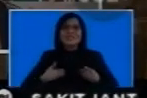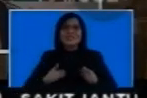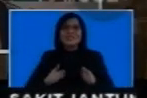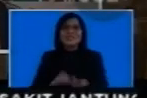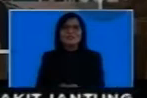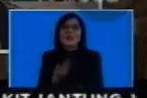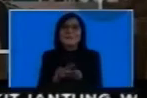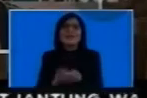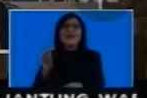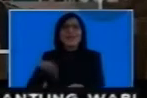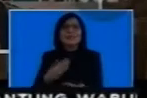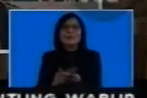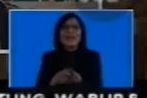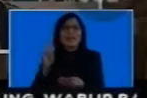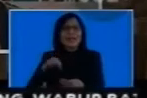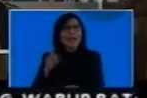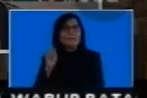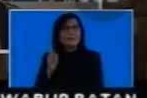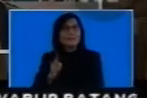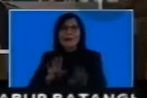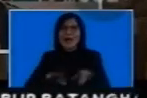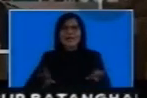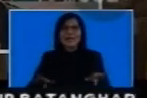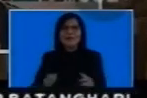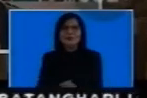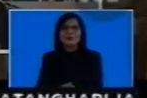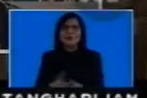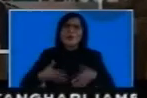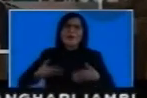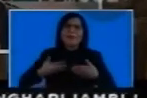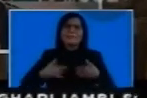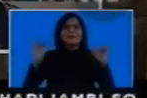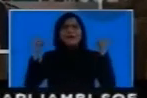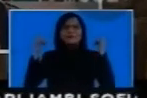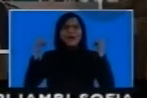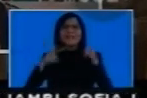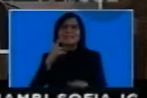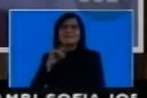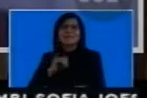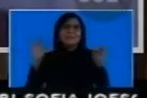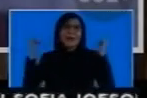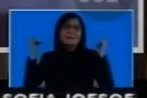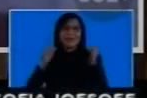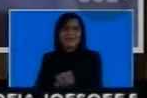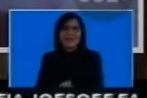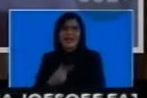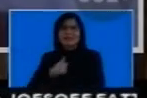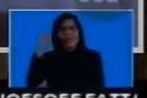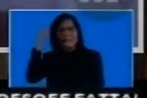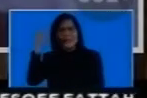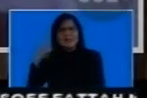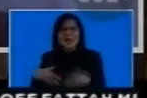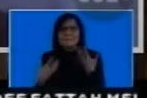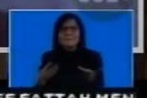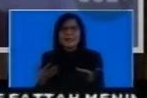lagi dan lagi gitu. Oh, iya? Karena mereka tidak merasa bahwa itu belajar, karena mereka seperti bermain. Saya